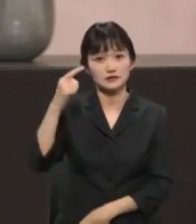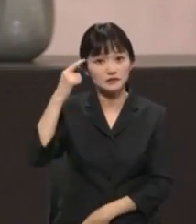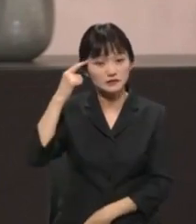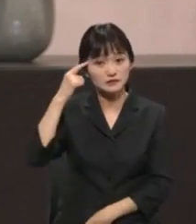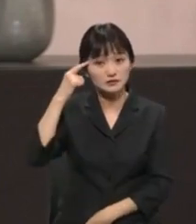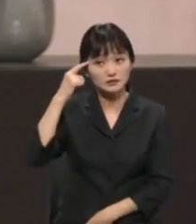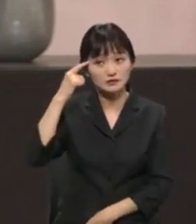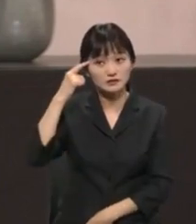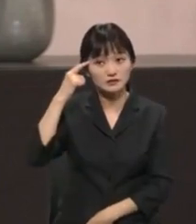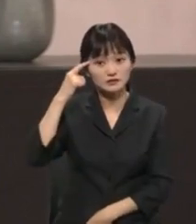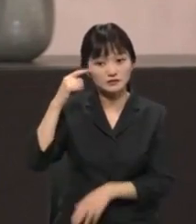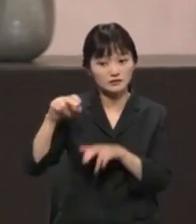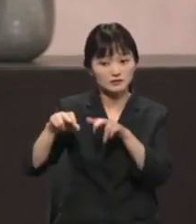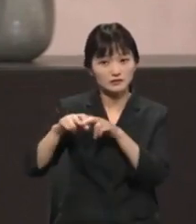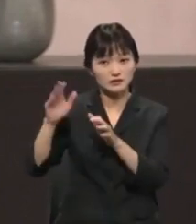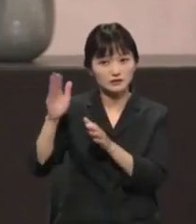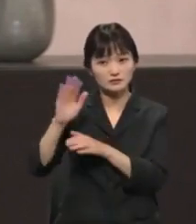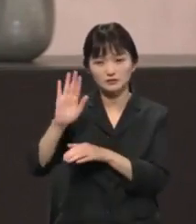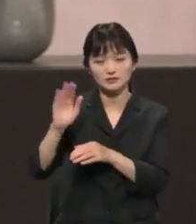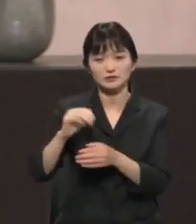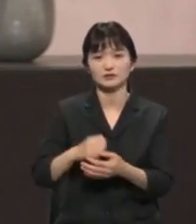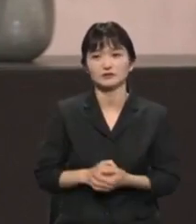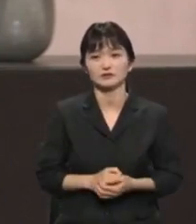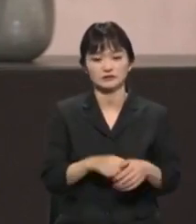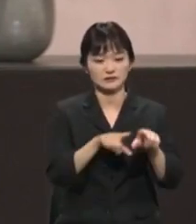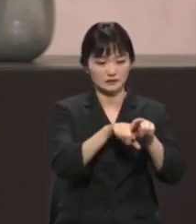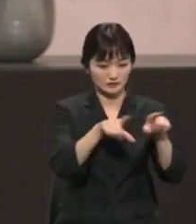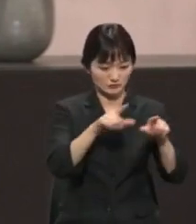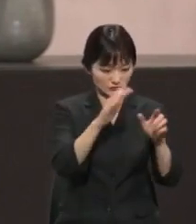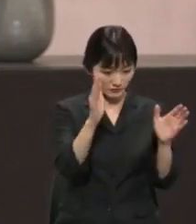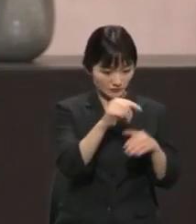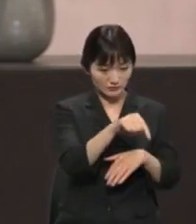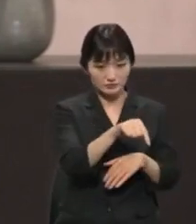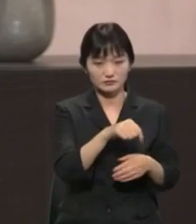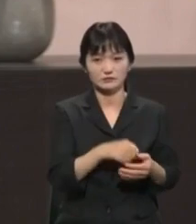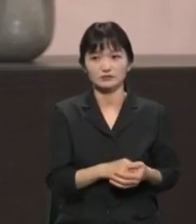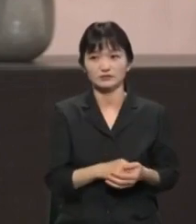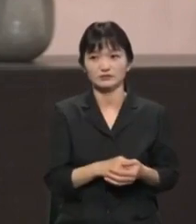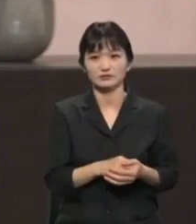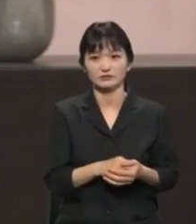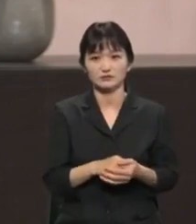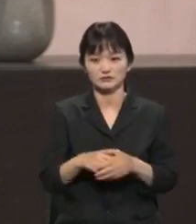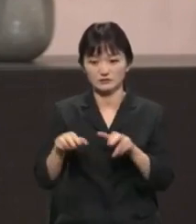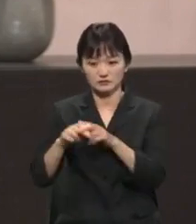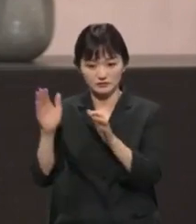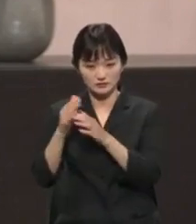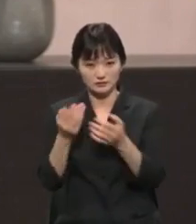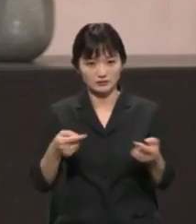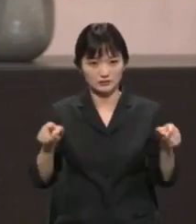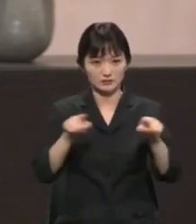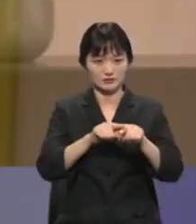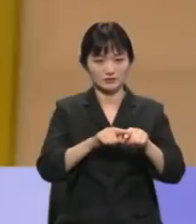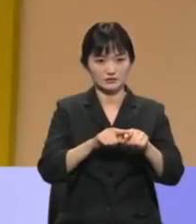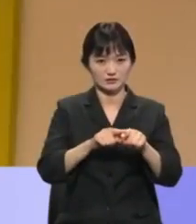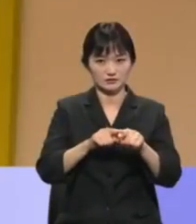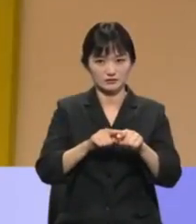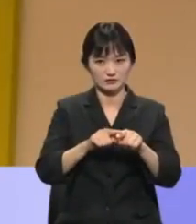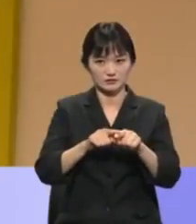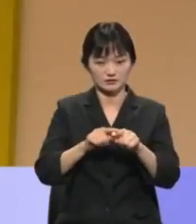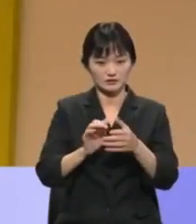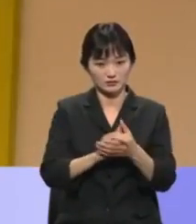과정이 단지 장애 아이들을 위한 것이 아니라 일반적인 아이들도 같이 장애 아이들과 어울려서 살 수 있는 것들을